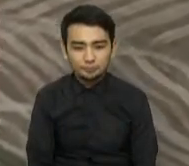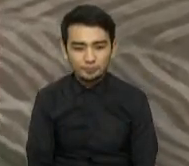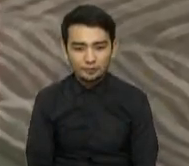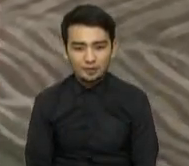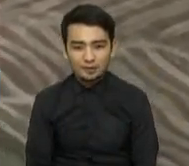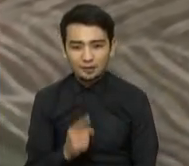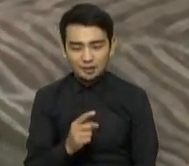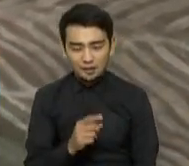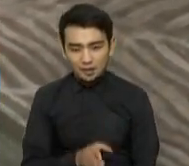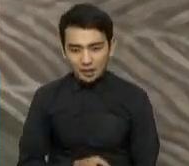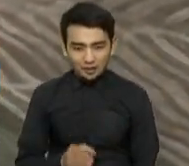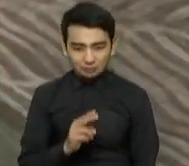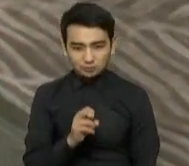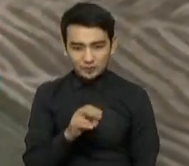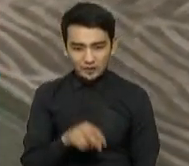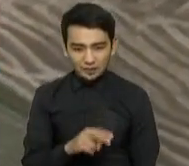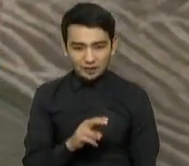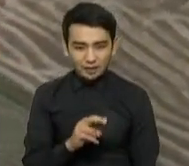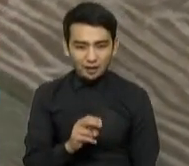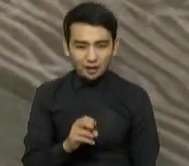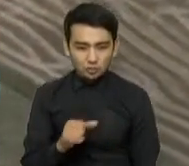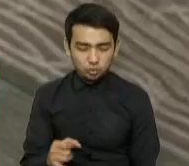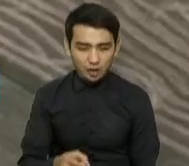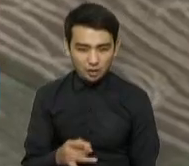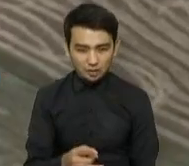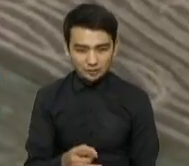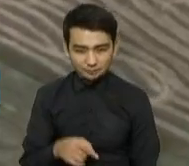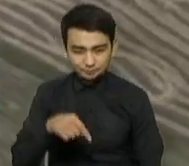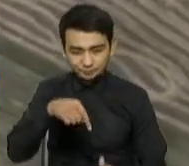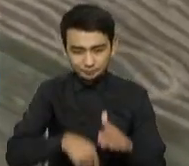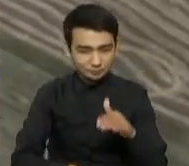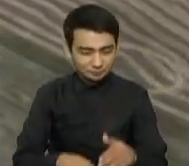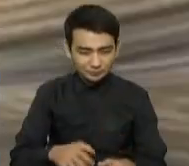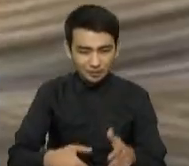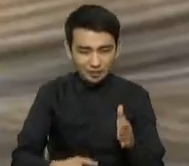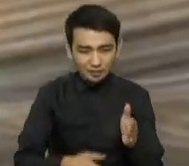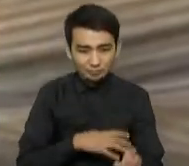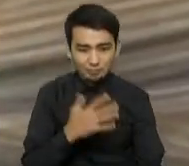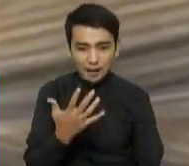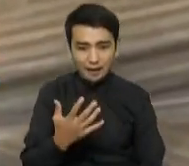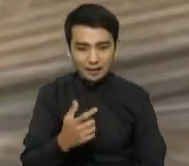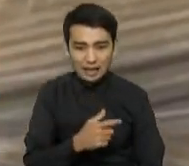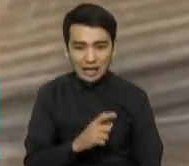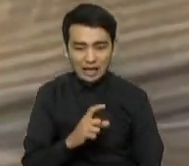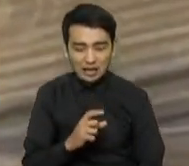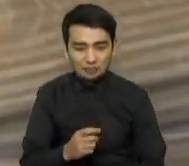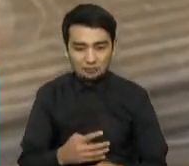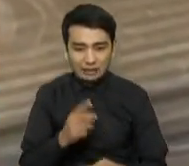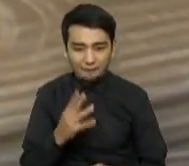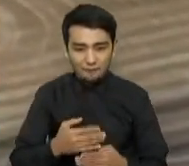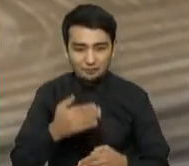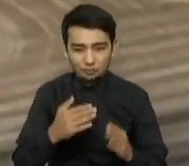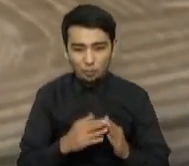Обводной канал в Красовском районе имеет глубину с пятиэтажный дом. Прокопали его в кратчайшие сроки, чтобы успеть к холодам.